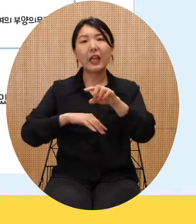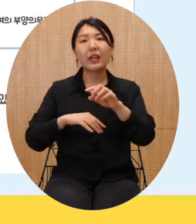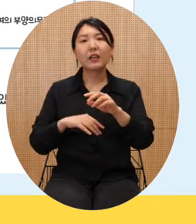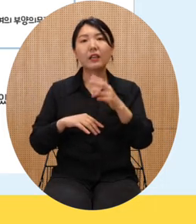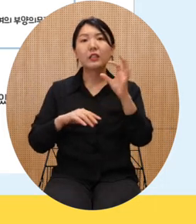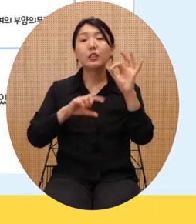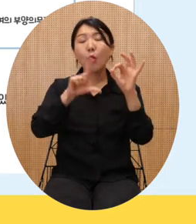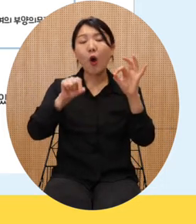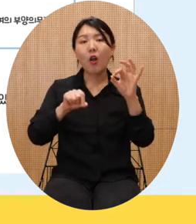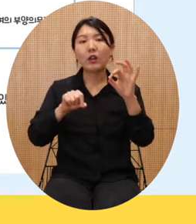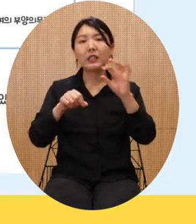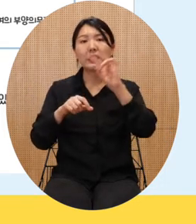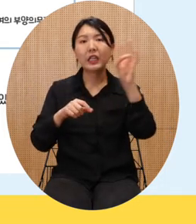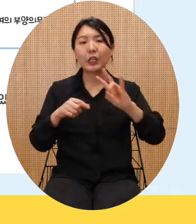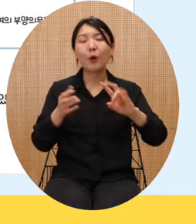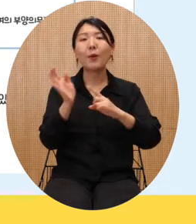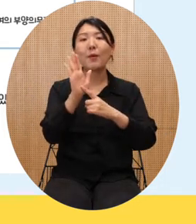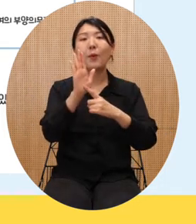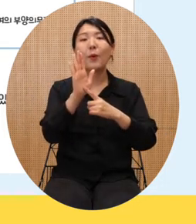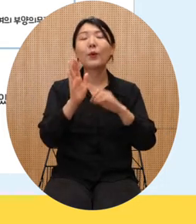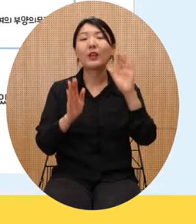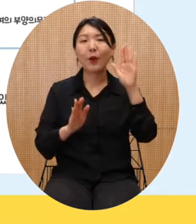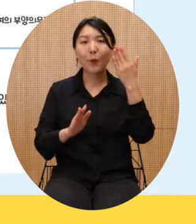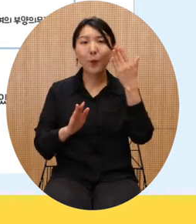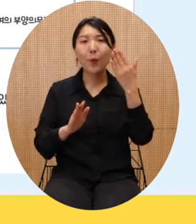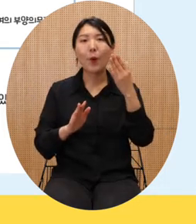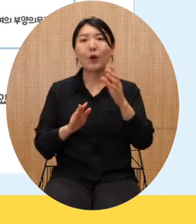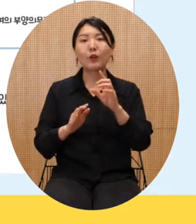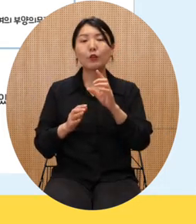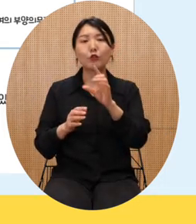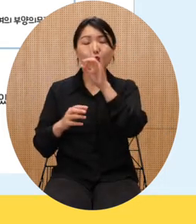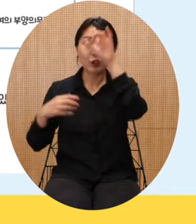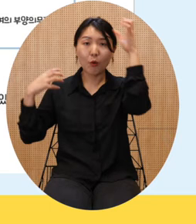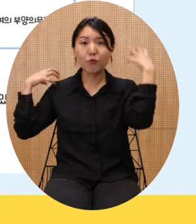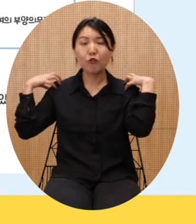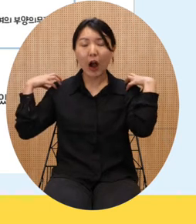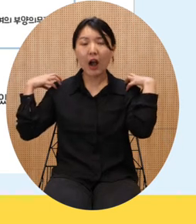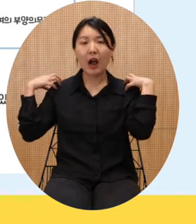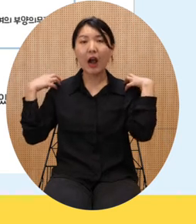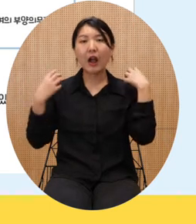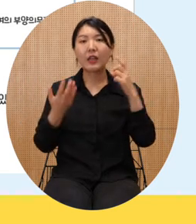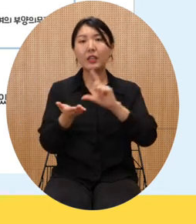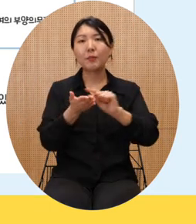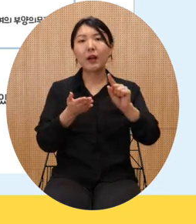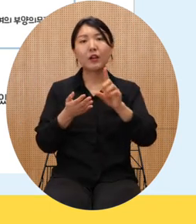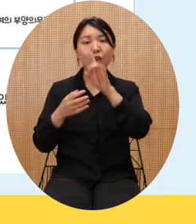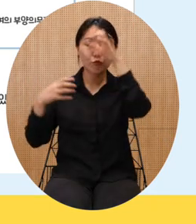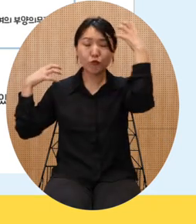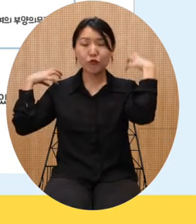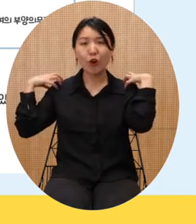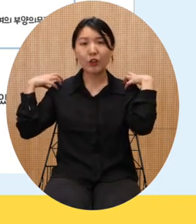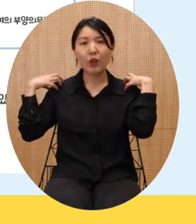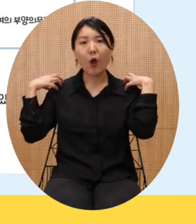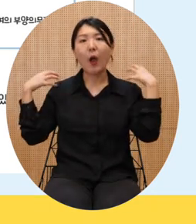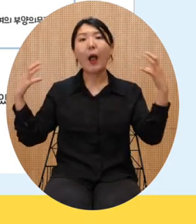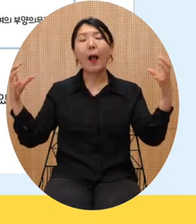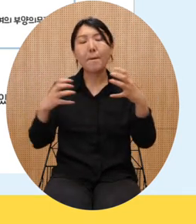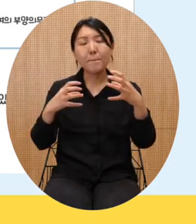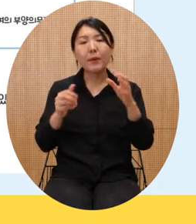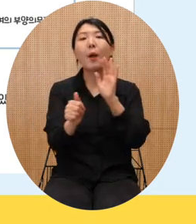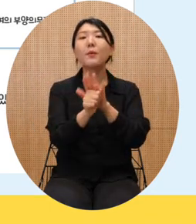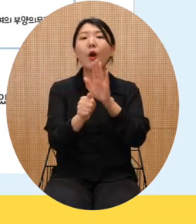날 시흥에서 발표되는 과정이 그런 중앙정부와 지방정부의 그 거버넌스, 주거복지 거버넌스의